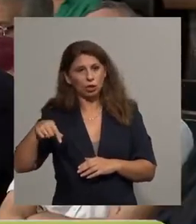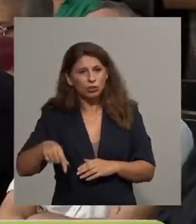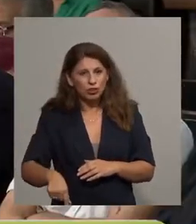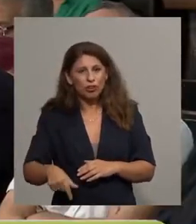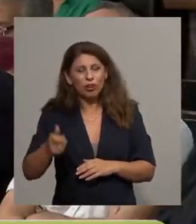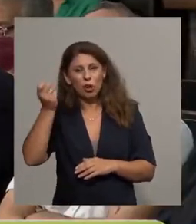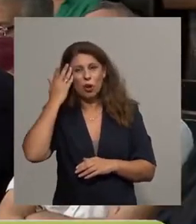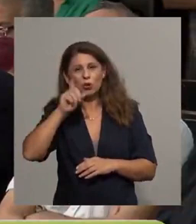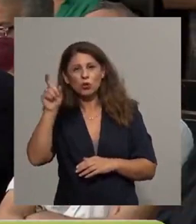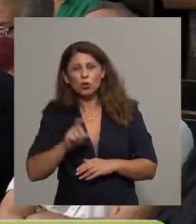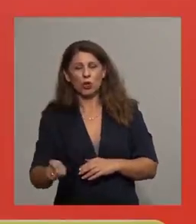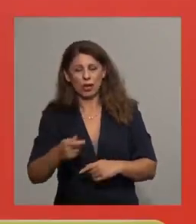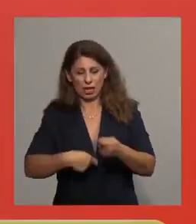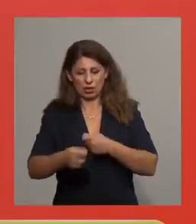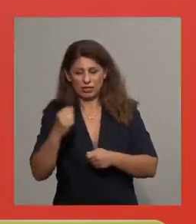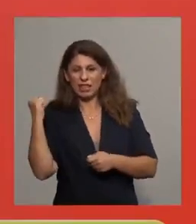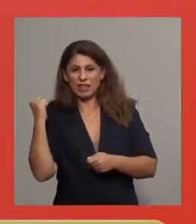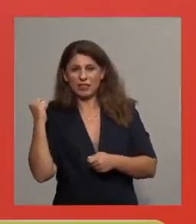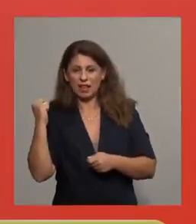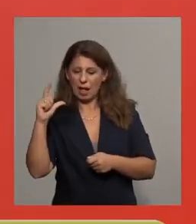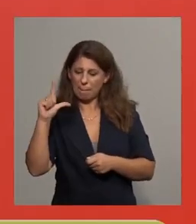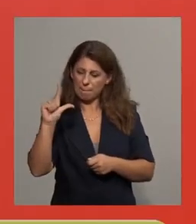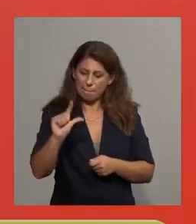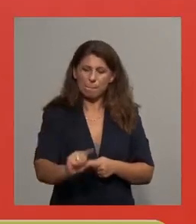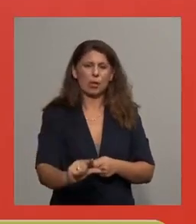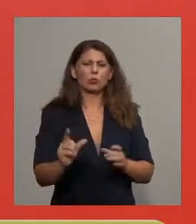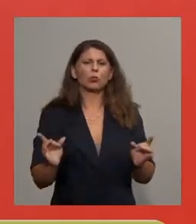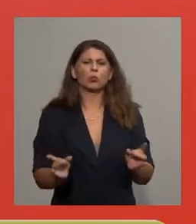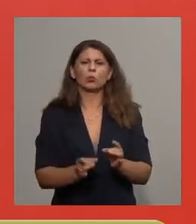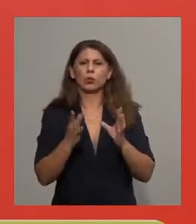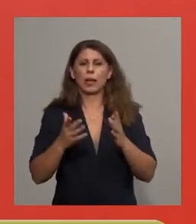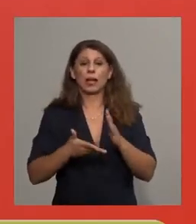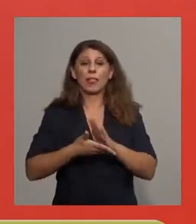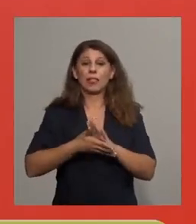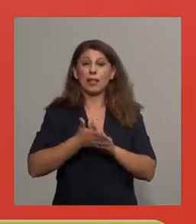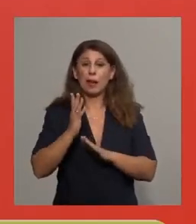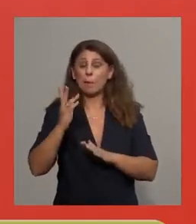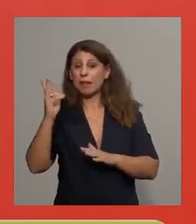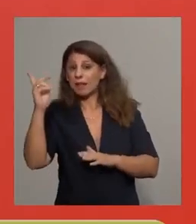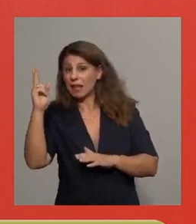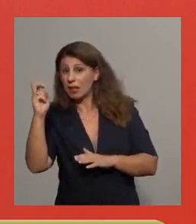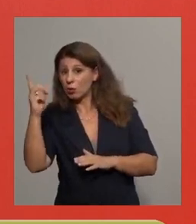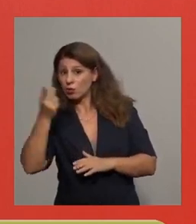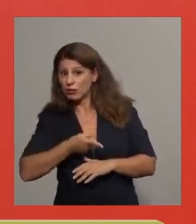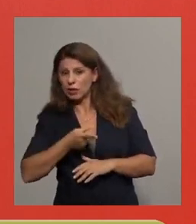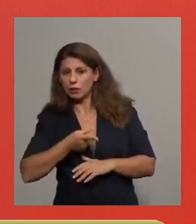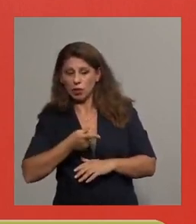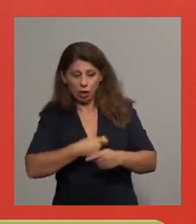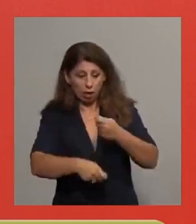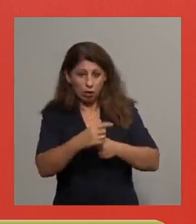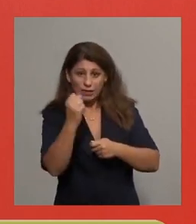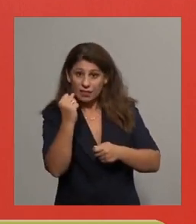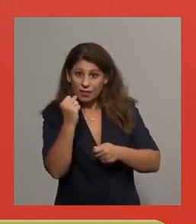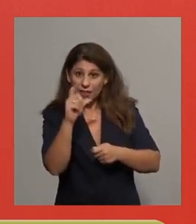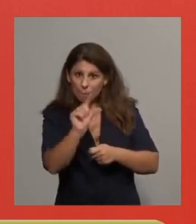το κόστος ζωής, η αγοραστική δύναμη έχει μειωθεί τουλάχιστον κατά 15-20%. Η αγοραστική